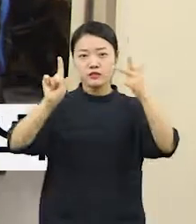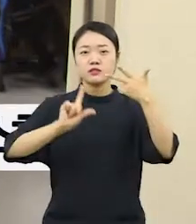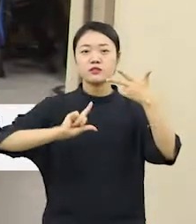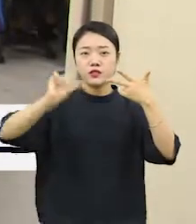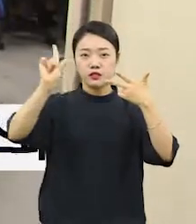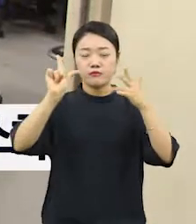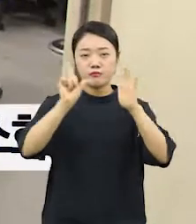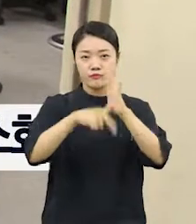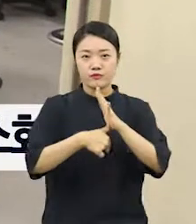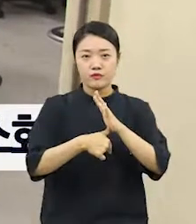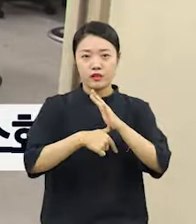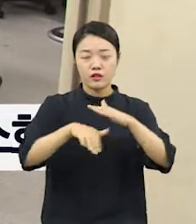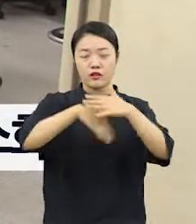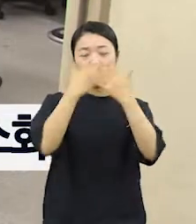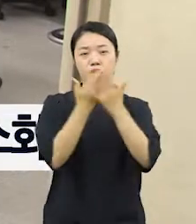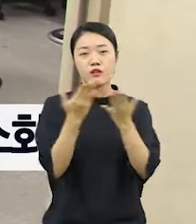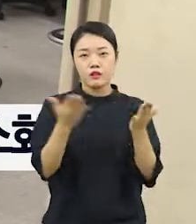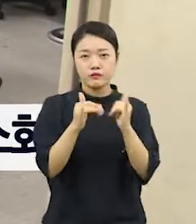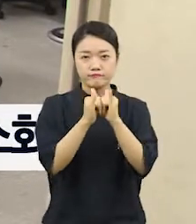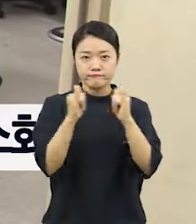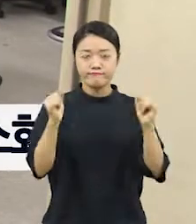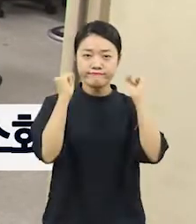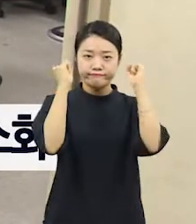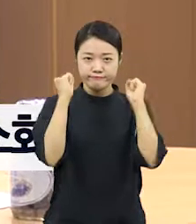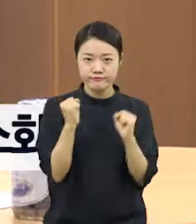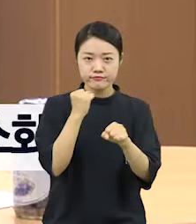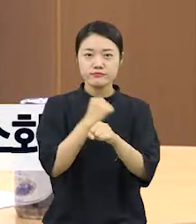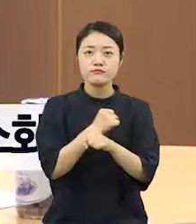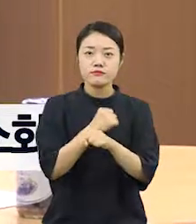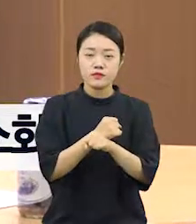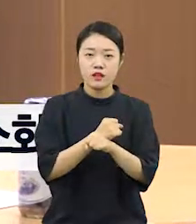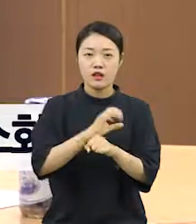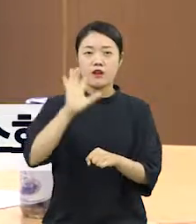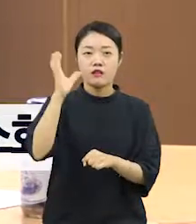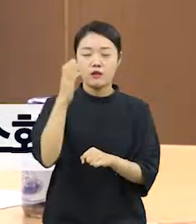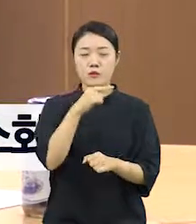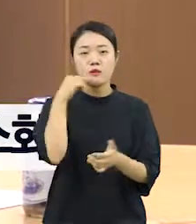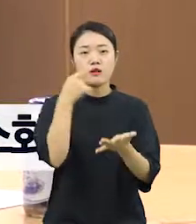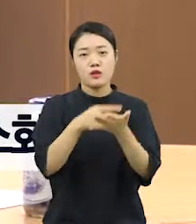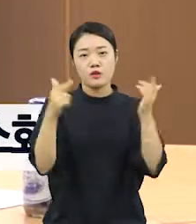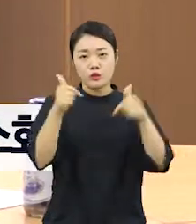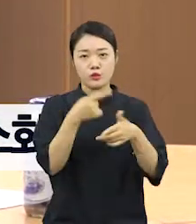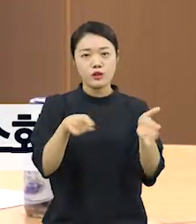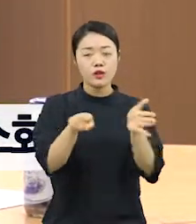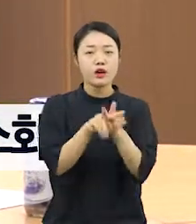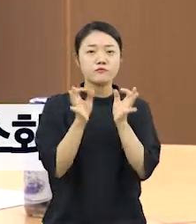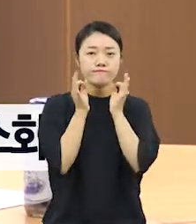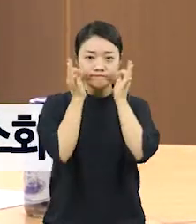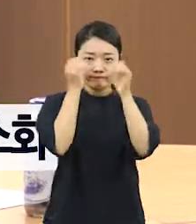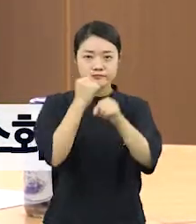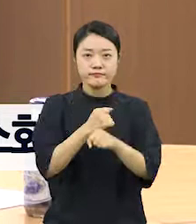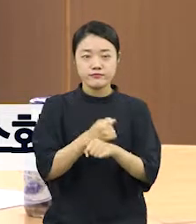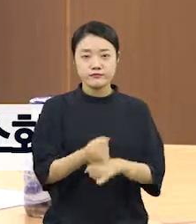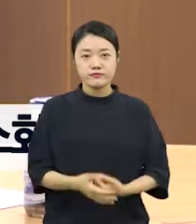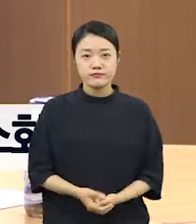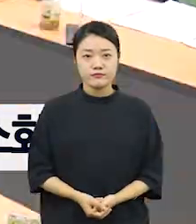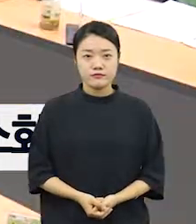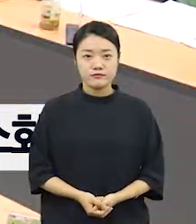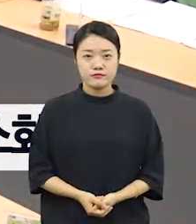받는 7일에는 전 직원 비상근무 체제에 돌입하는 등 태풍 피해 최소화를 위해 최선의 노력을